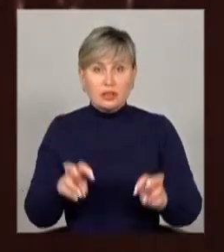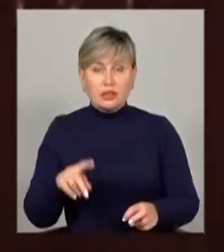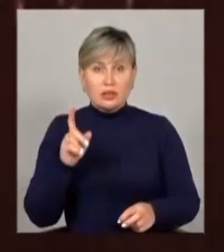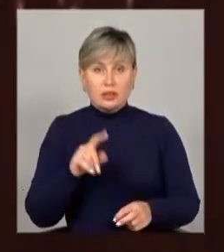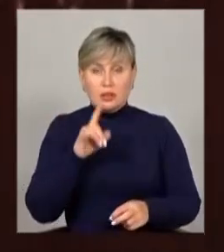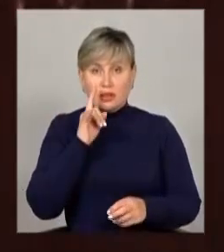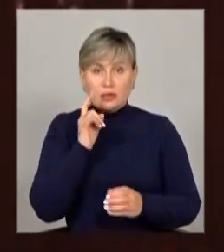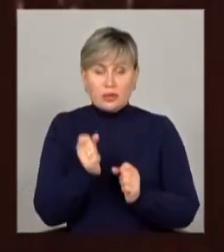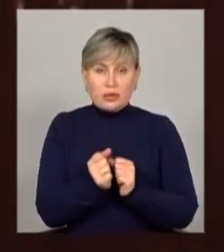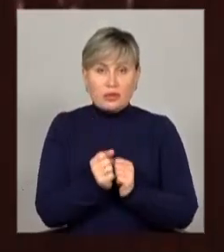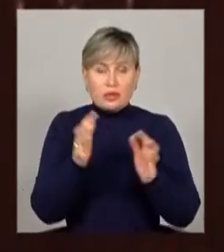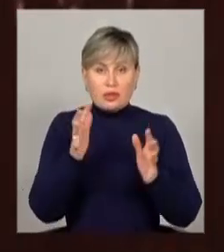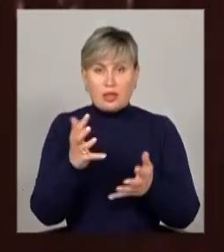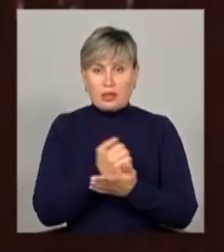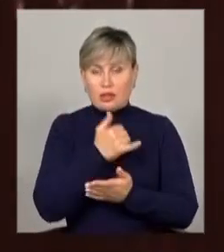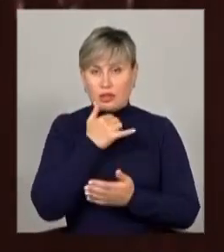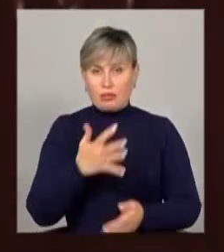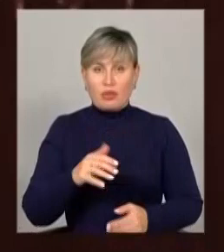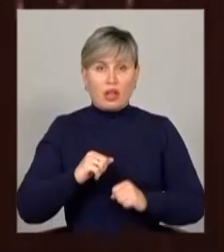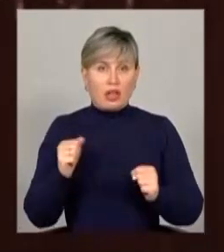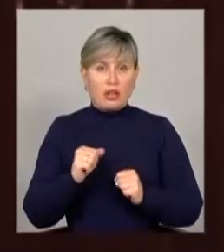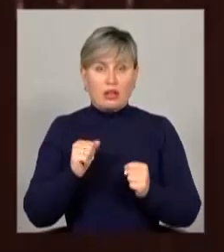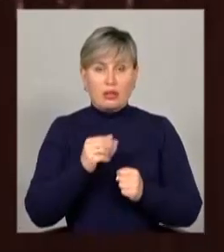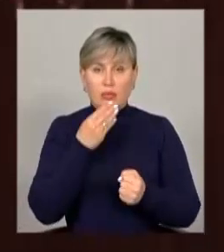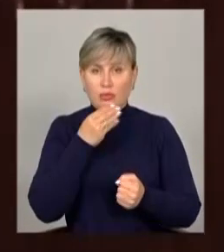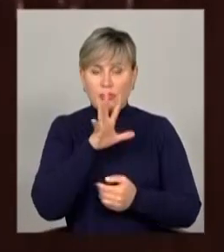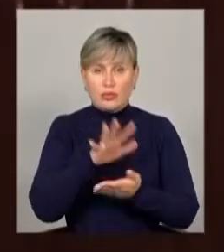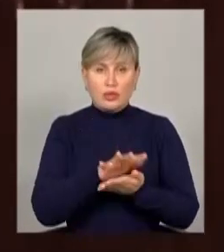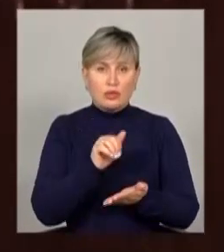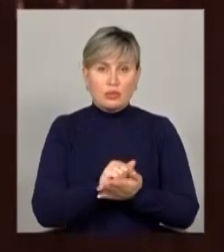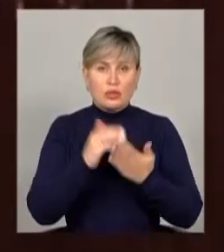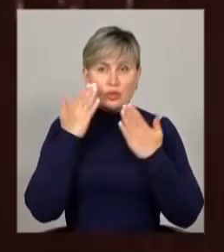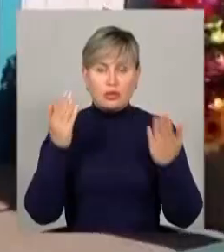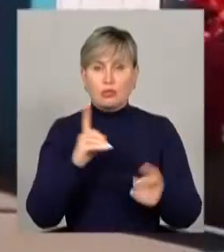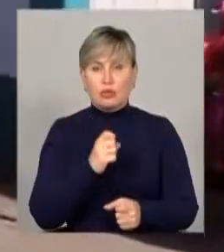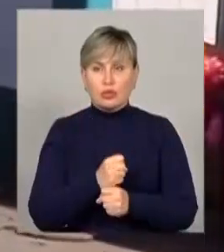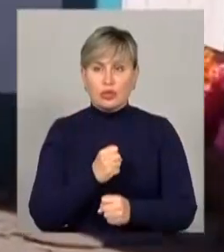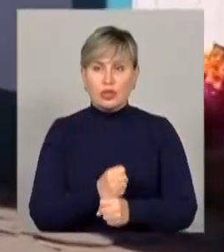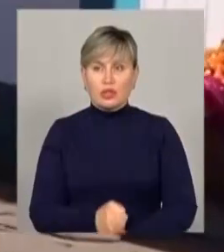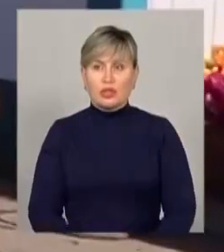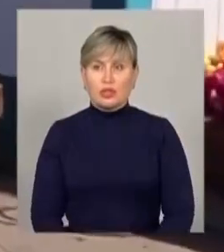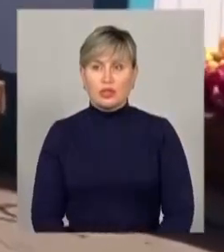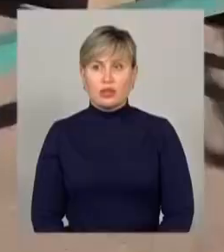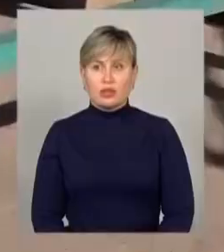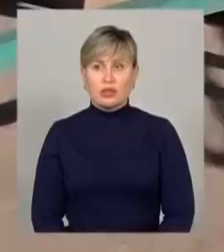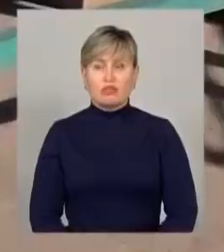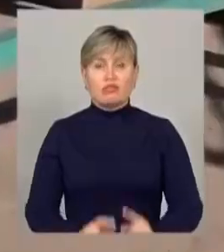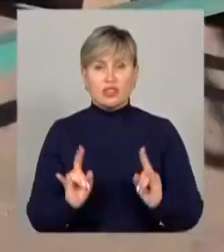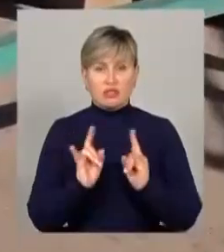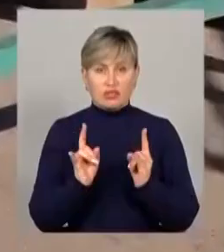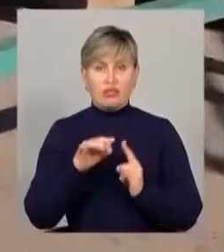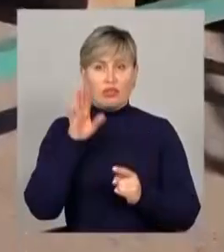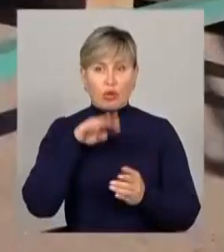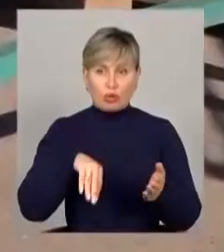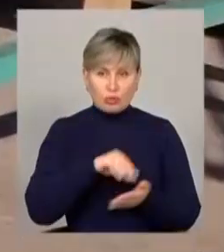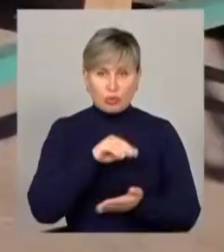керосиновые лампы не можем найти в холодильнике продукты испортились уже не знаем что делать Даже воду